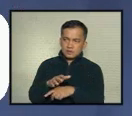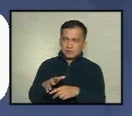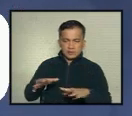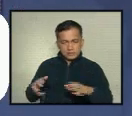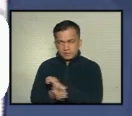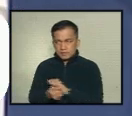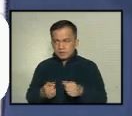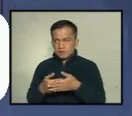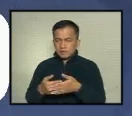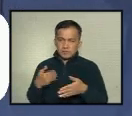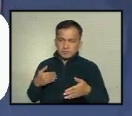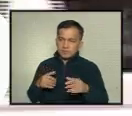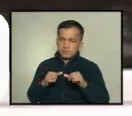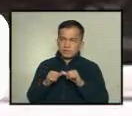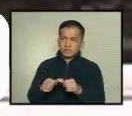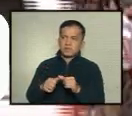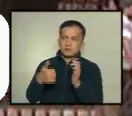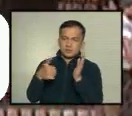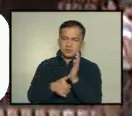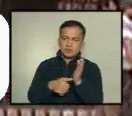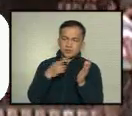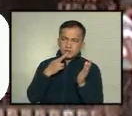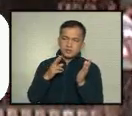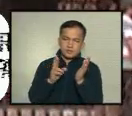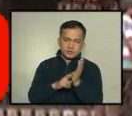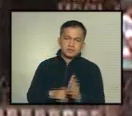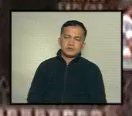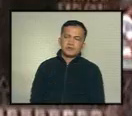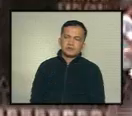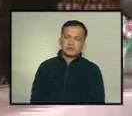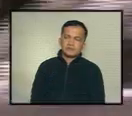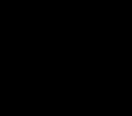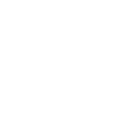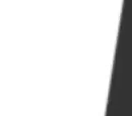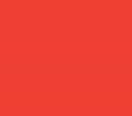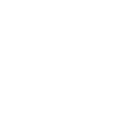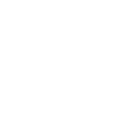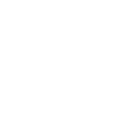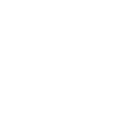na naapektuhan ng kalamidad bago ipagpatuloy ang voter registration.